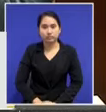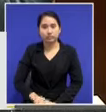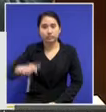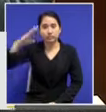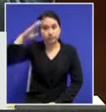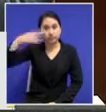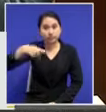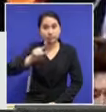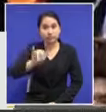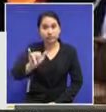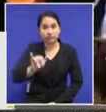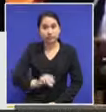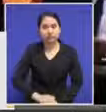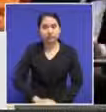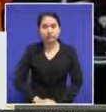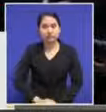พลเอกประยุทธ์จันโอชาครับ